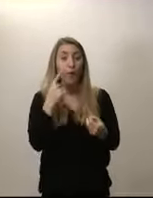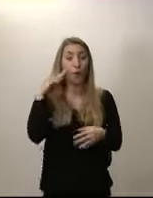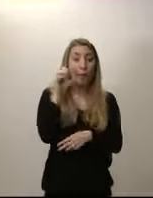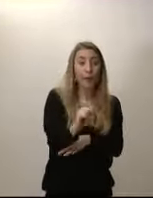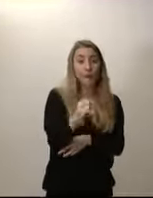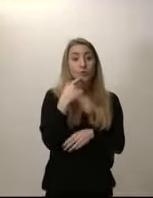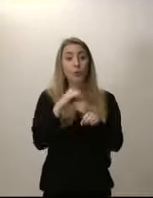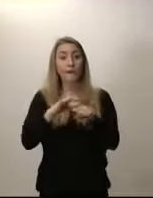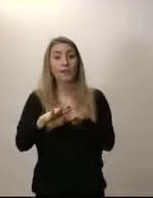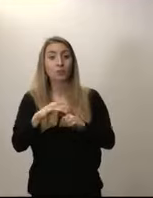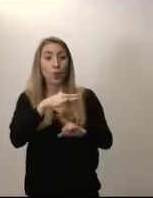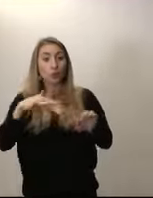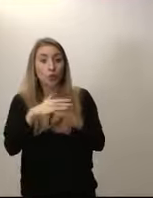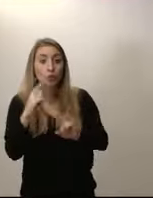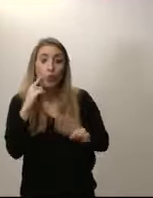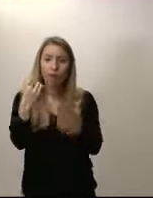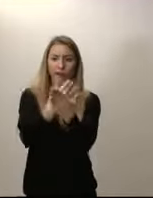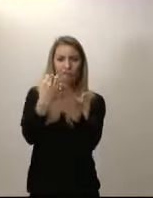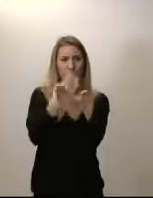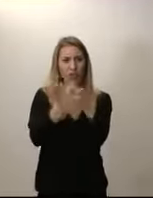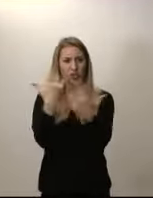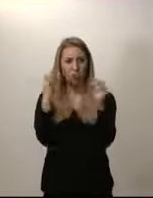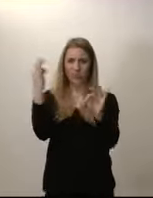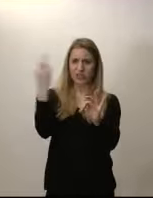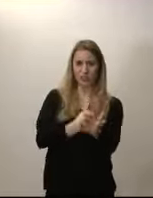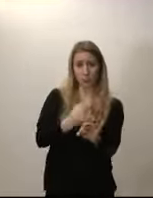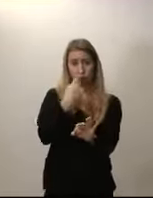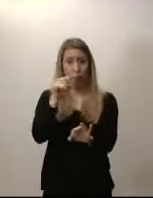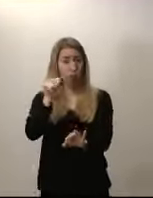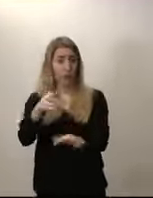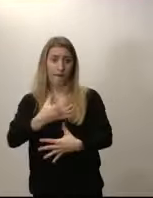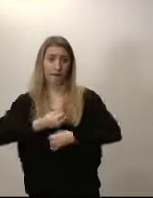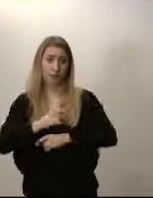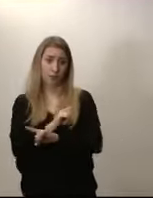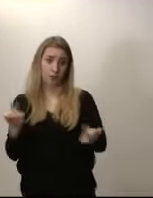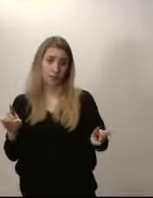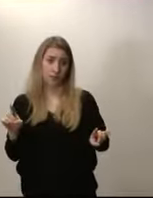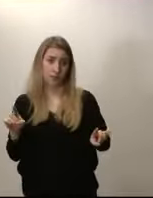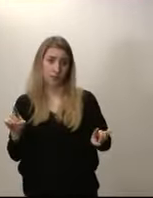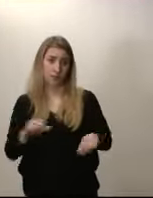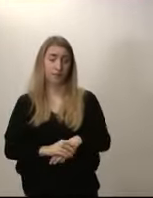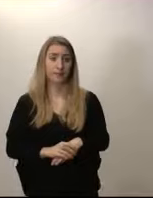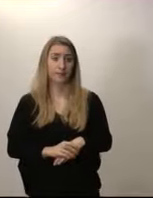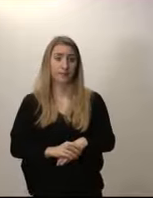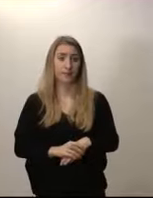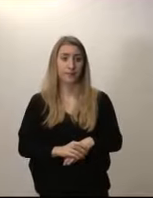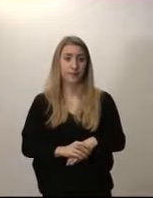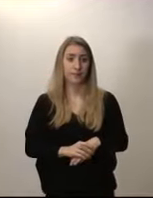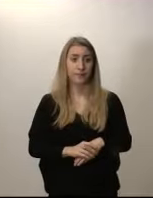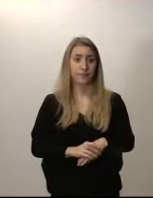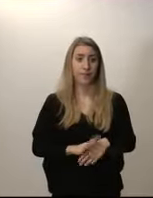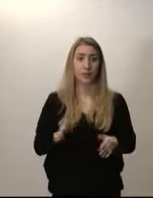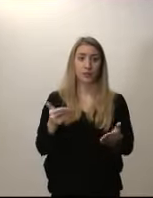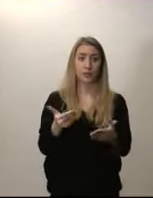les 10% sont véhiculés sur les réseaux sociaux, ce que je ne peux pas accepter. Donc, Monsieur Pierre